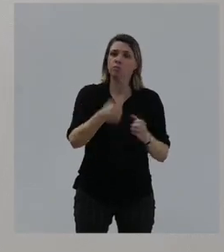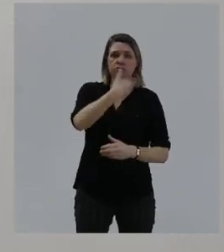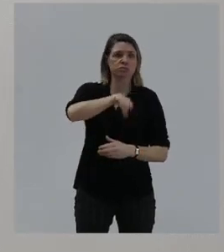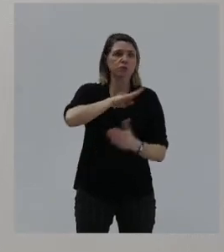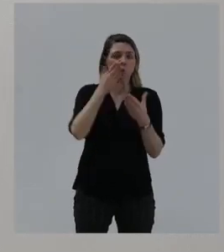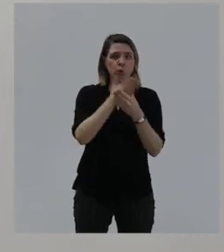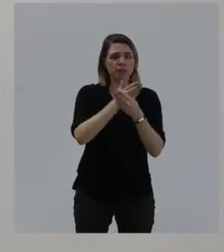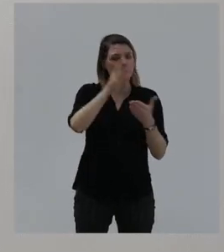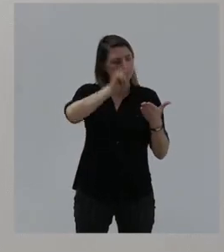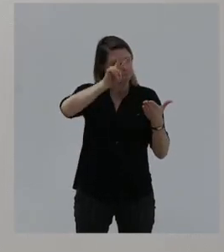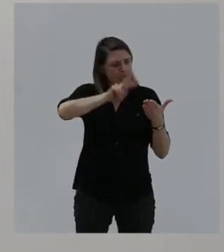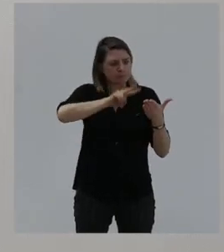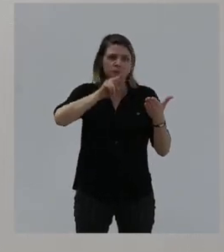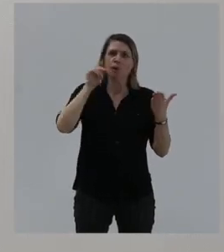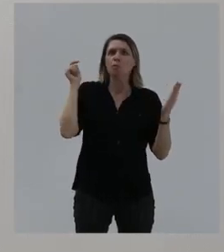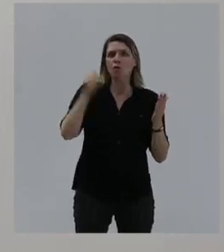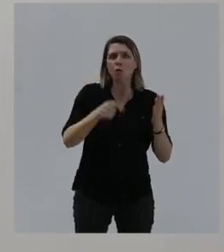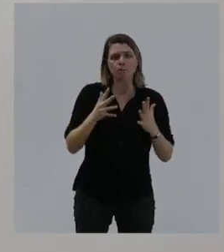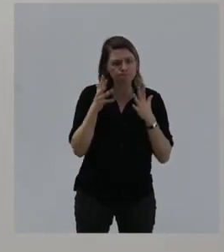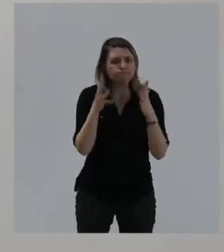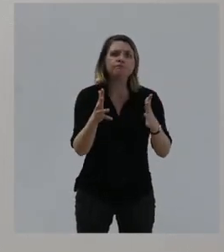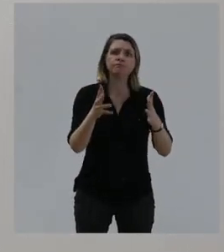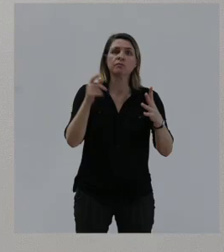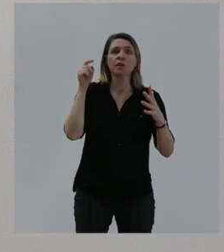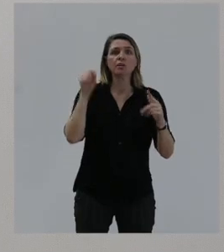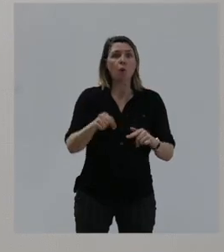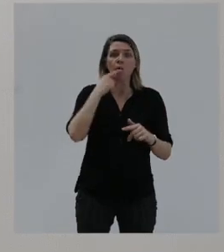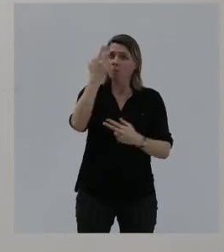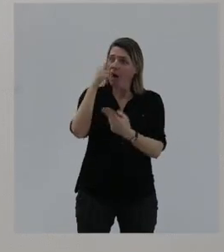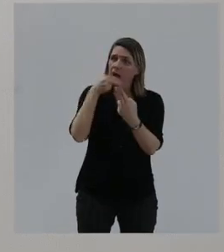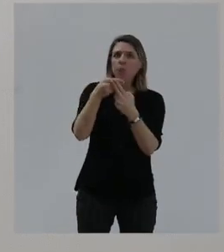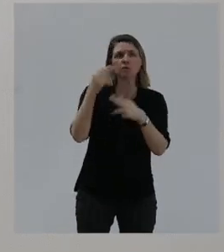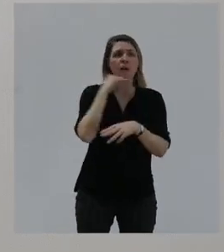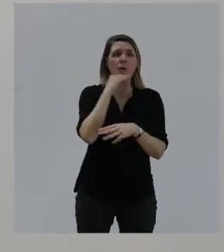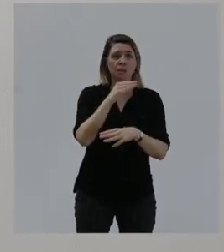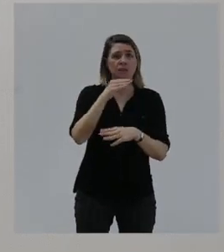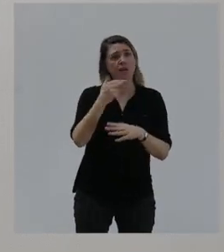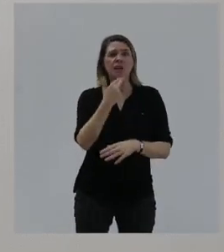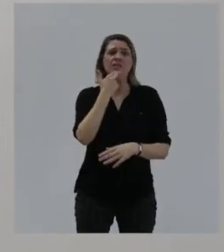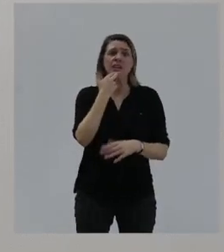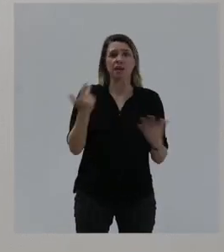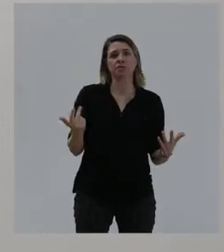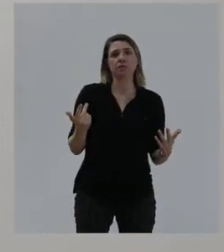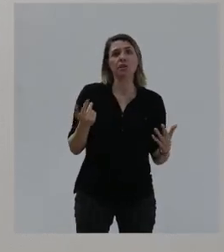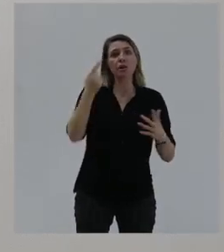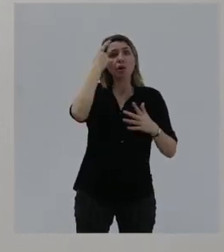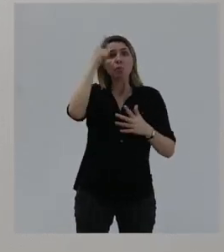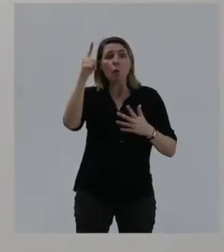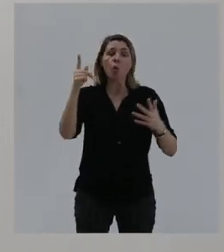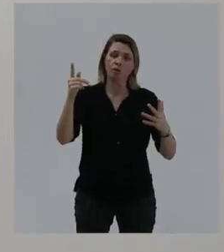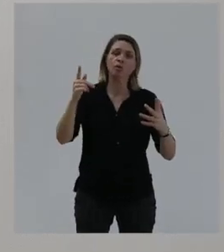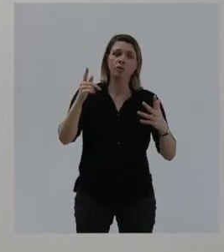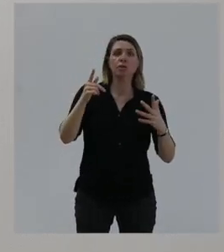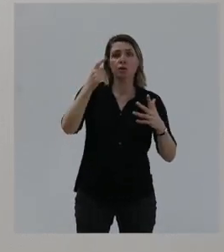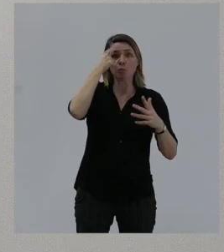ce dossier, renforcer le service sécurité, apporter une réponse rapide et efficace à l'occupation du, ou je devrais